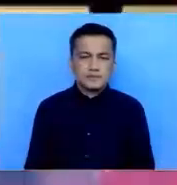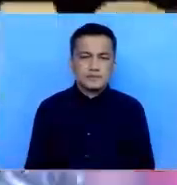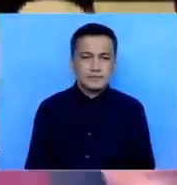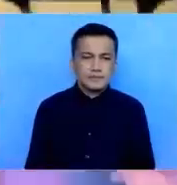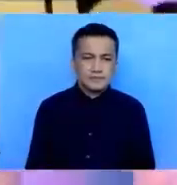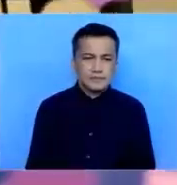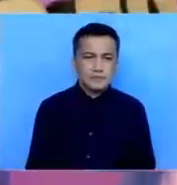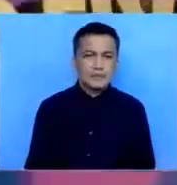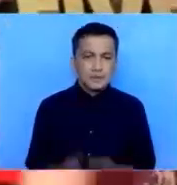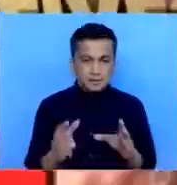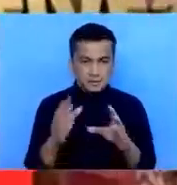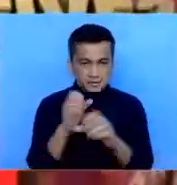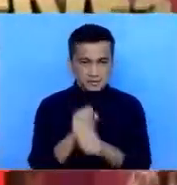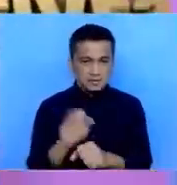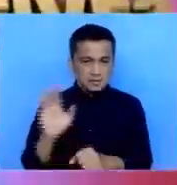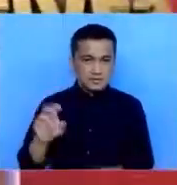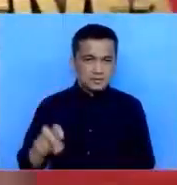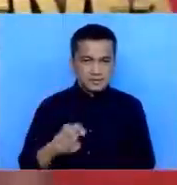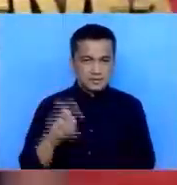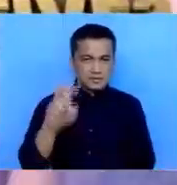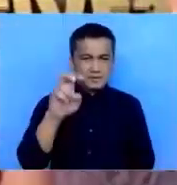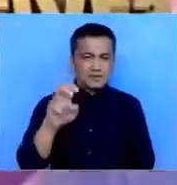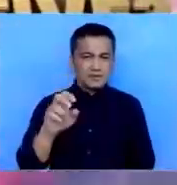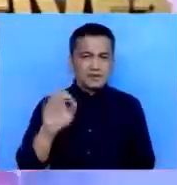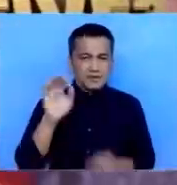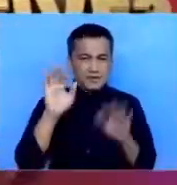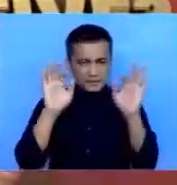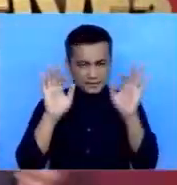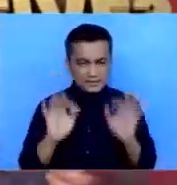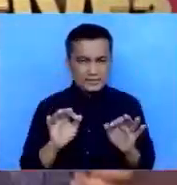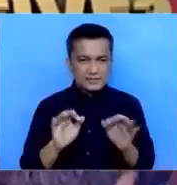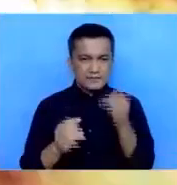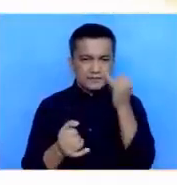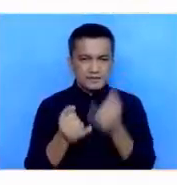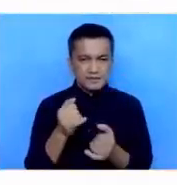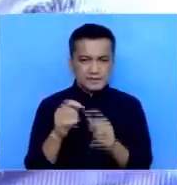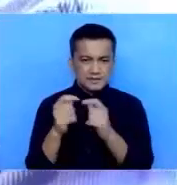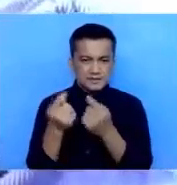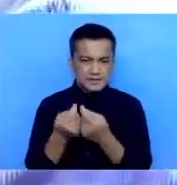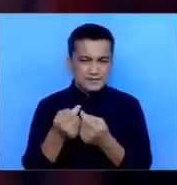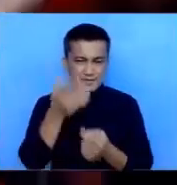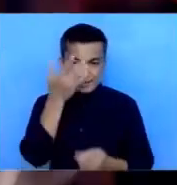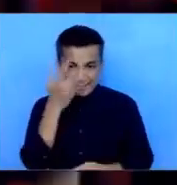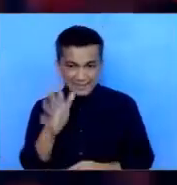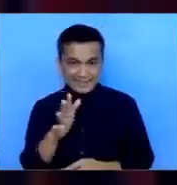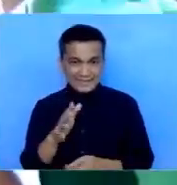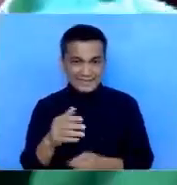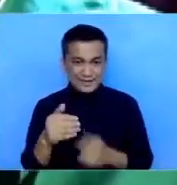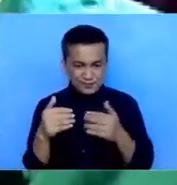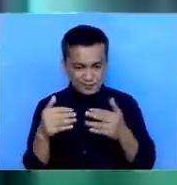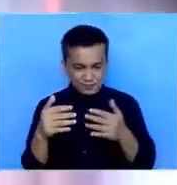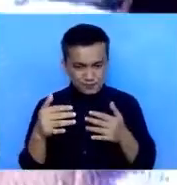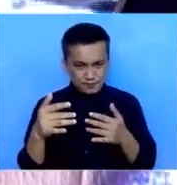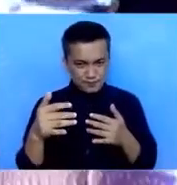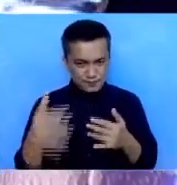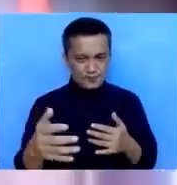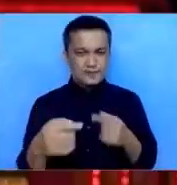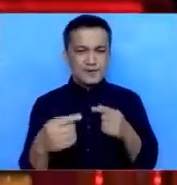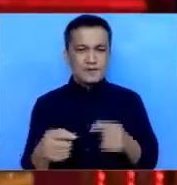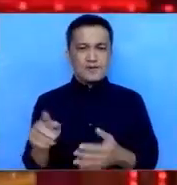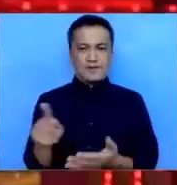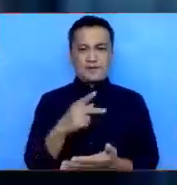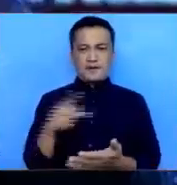pagtatapos ng kanilang journey to Cantastic Finale, ang ating Team Galing on their way na sa kanilang pagpa-perform